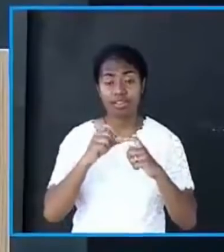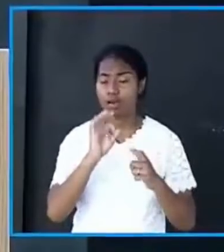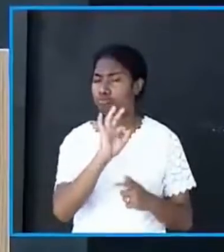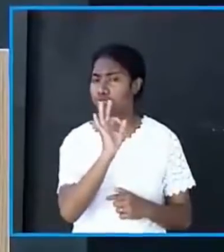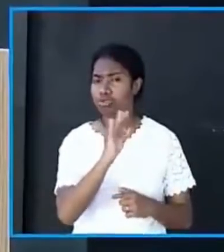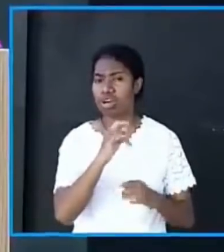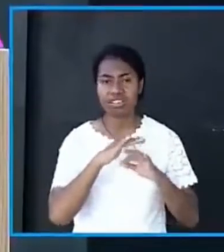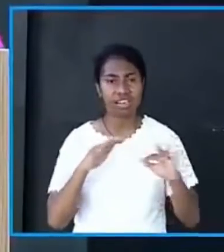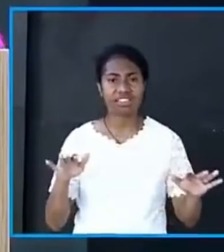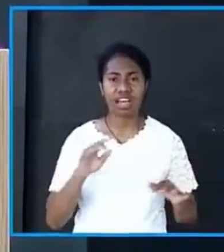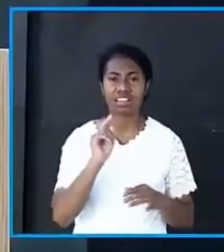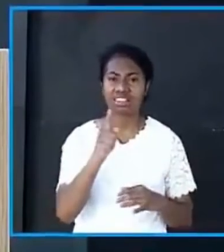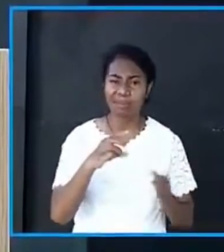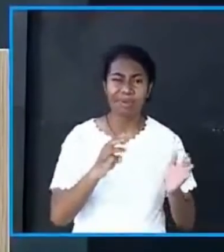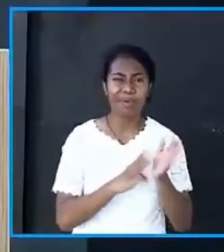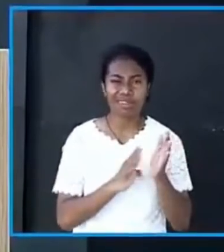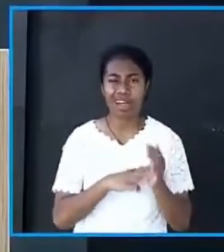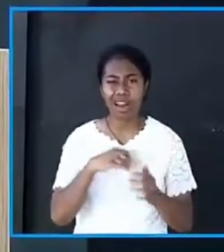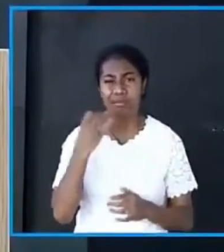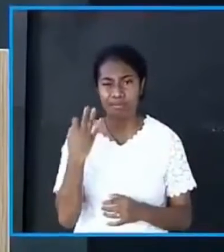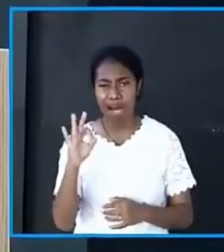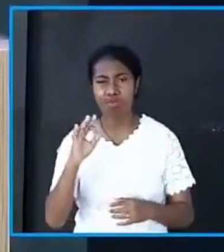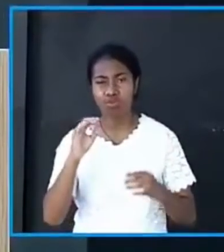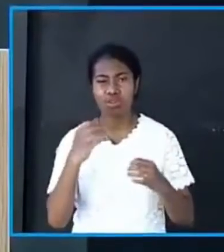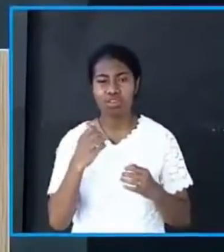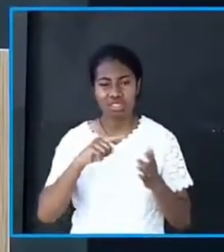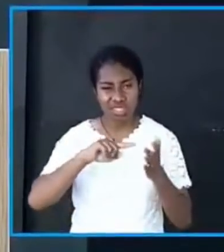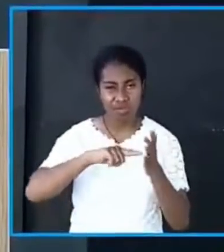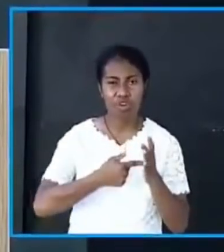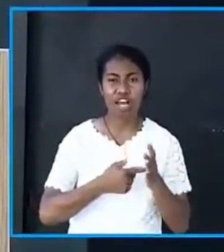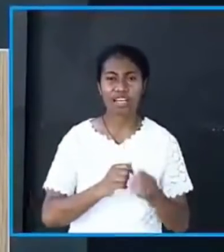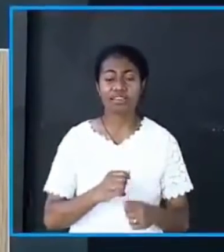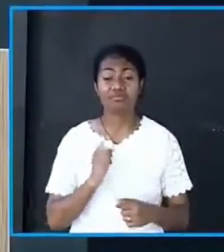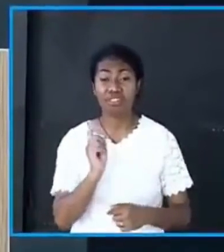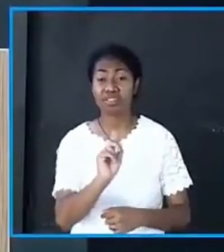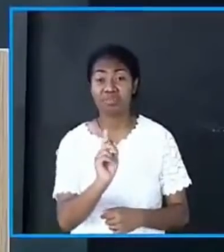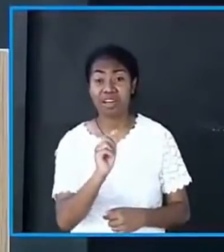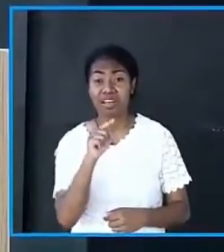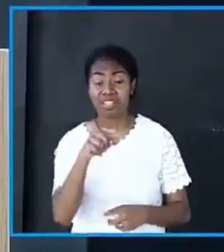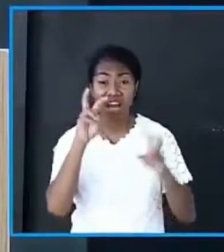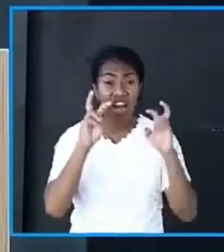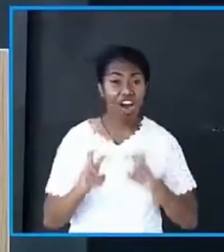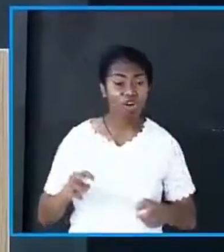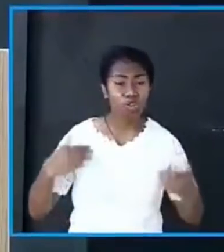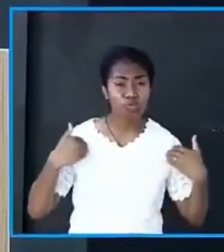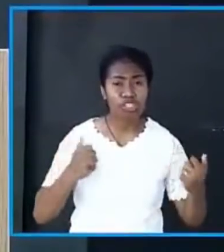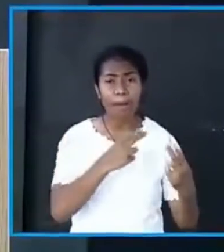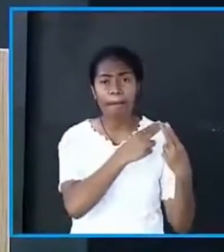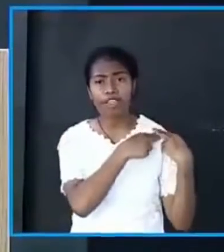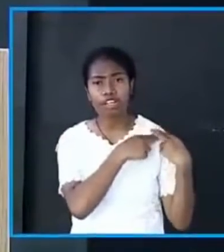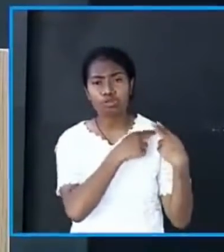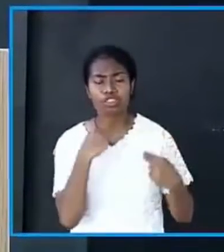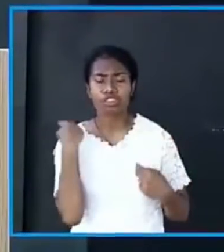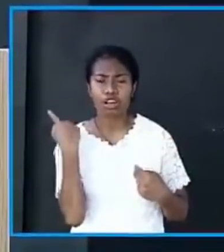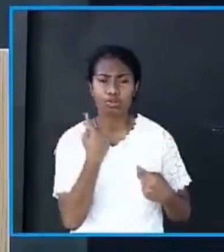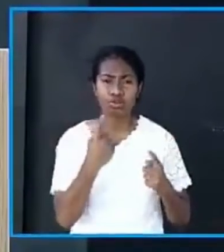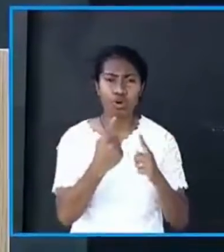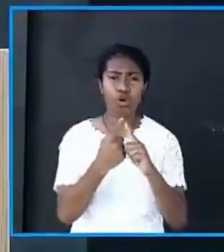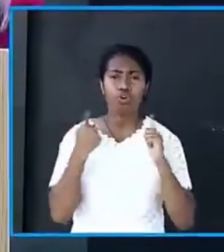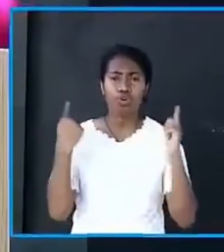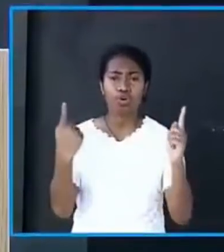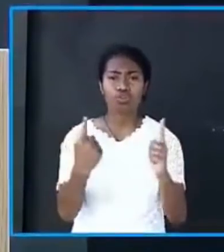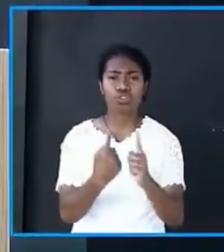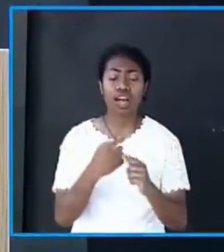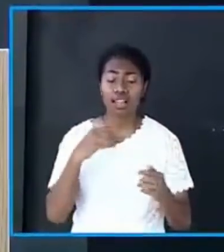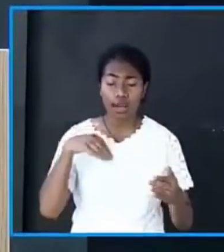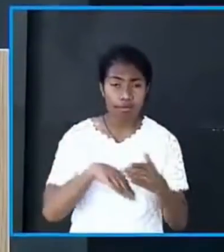justru masalah baru dimulai dimana dia harus mempertanggungjawabkan seluruh dosanya termasuk